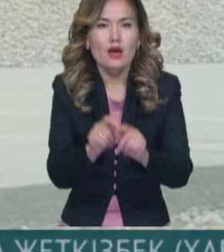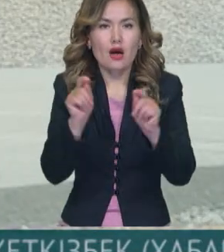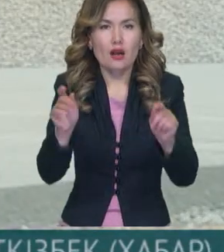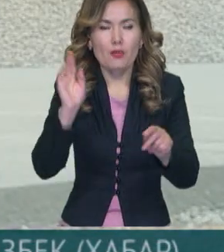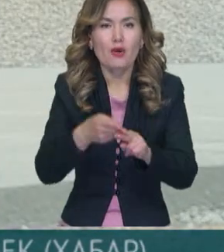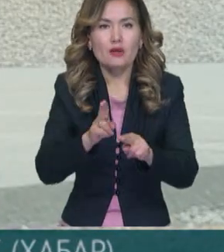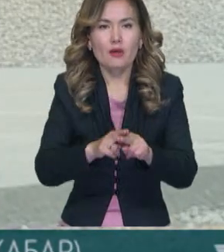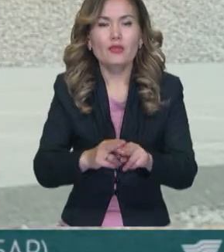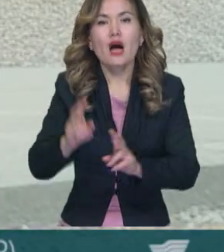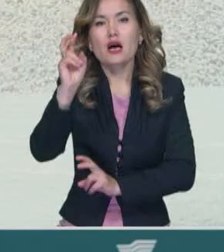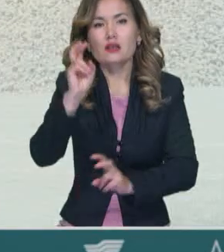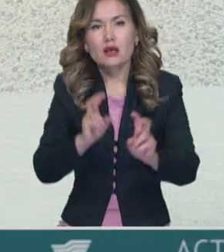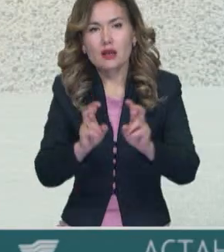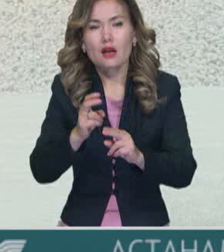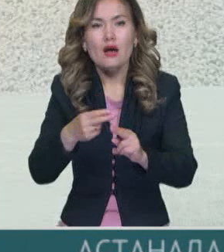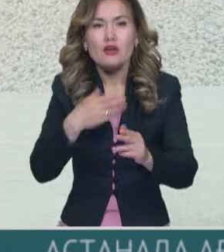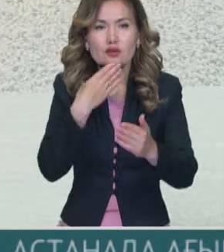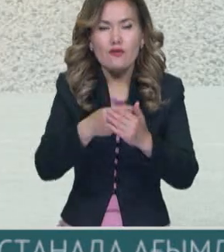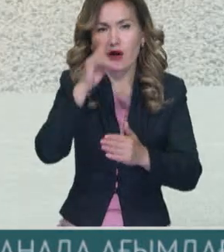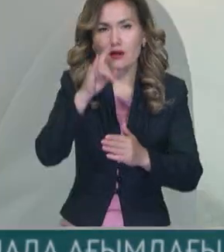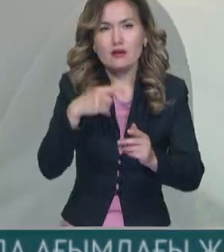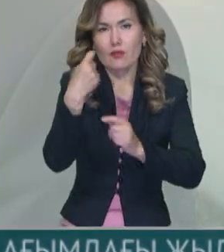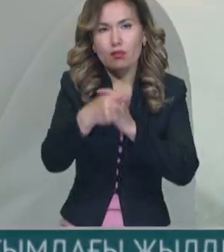жергілікті зауыттардың өнімдері пайдаланылып жатыр.